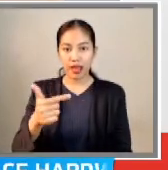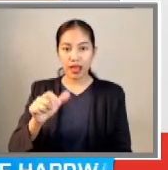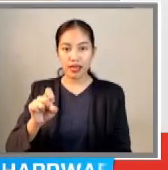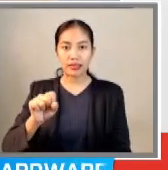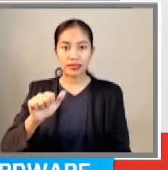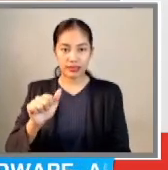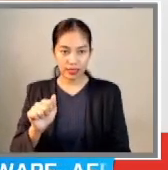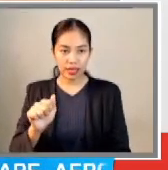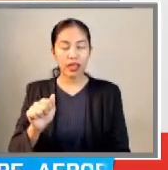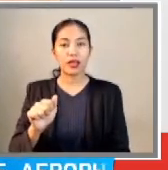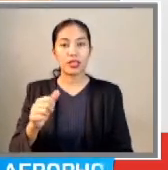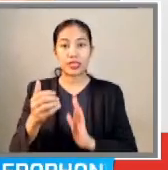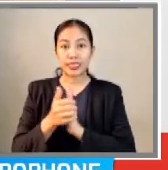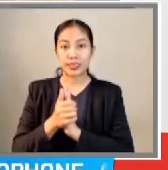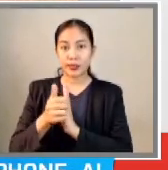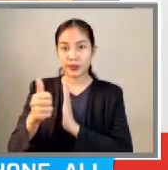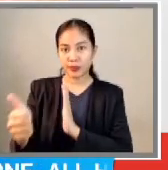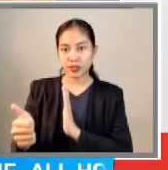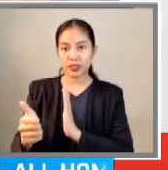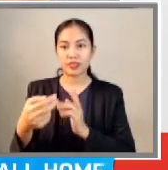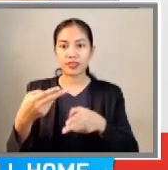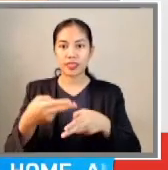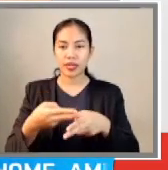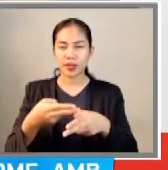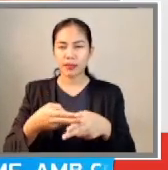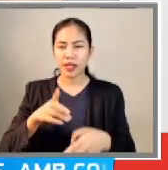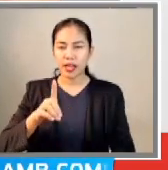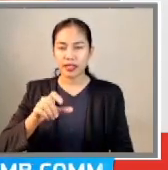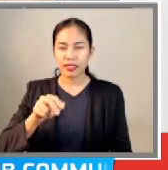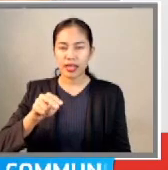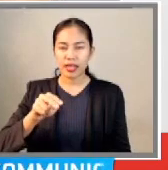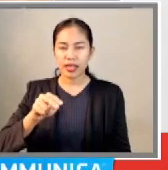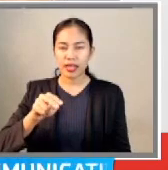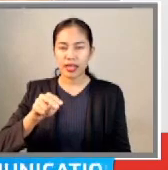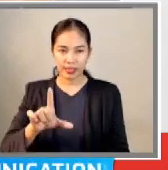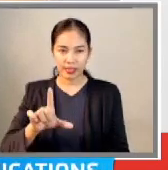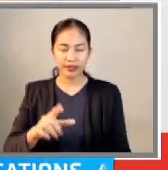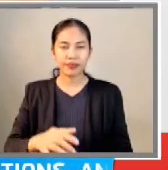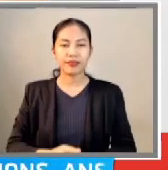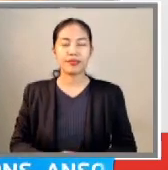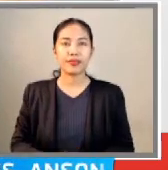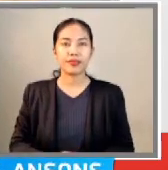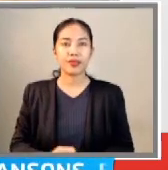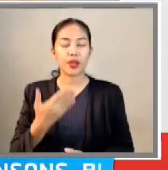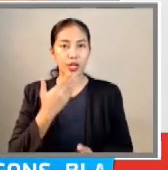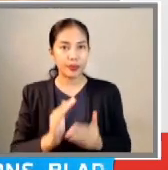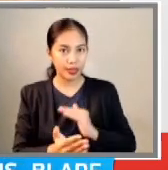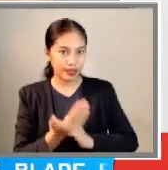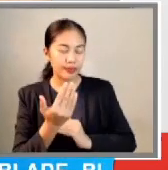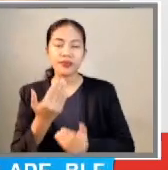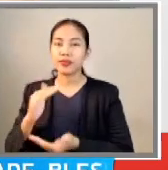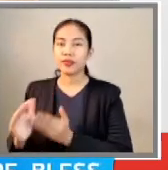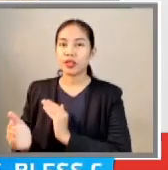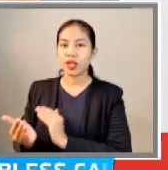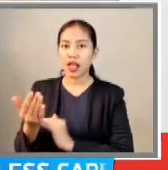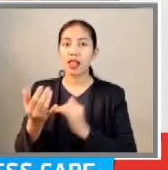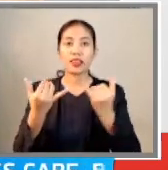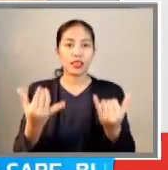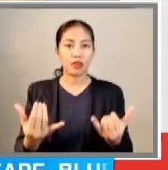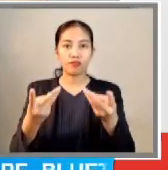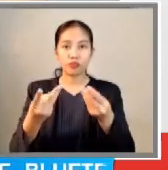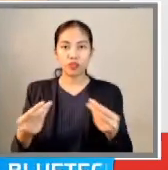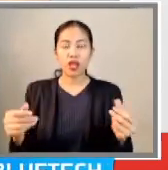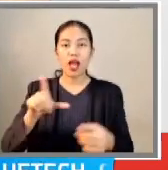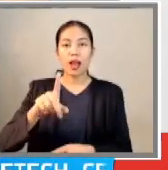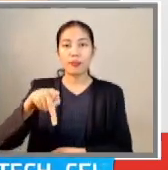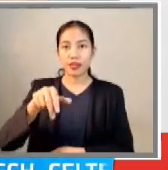season po ito. Magandang umaga po, Miss Connie. Ngayon pong lumabas na nga ng Philippine Area of Responsibility ang natitirang low pressure area.